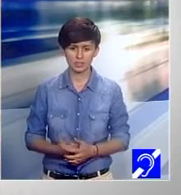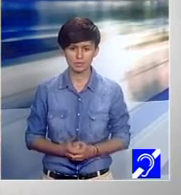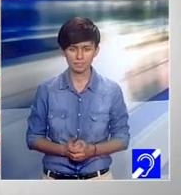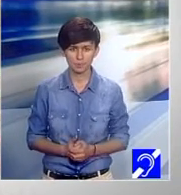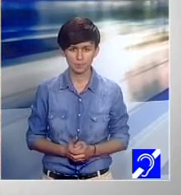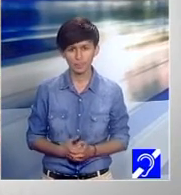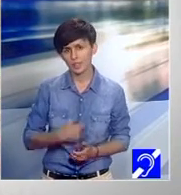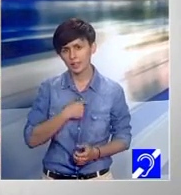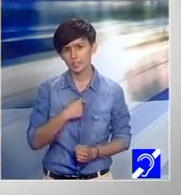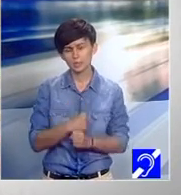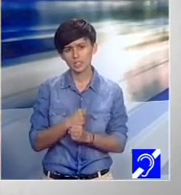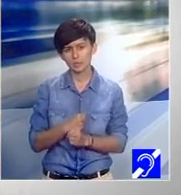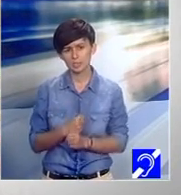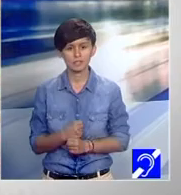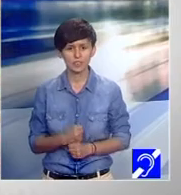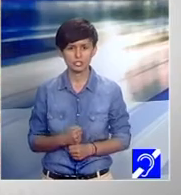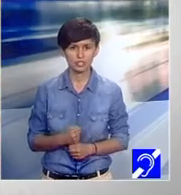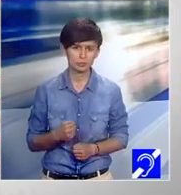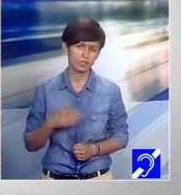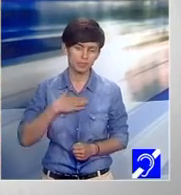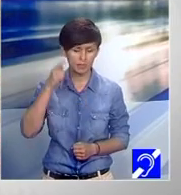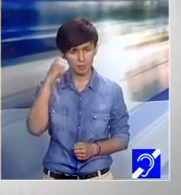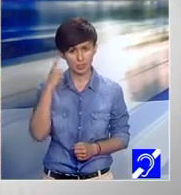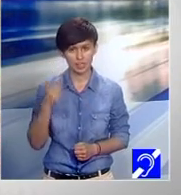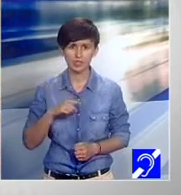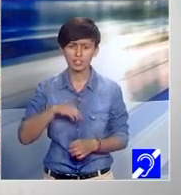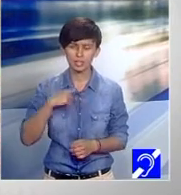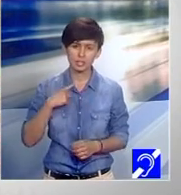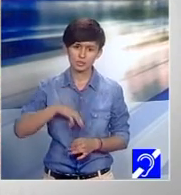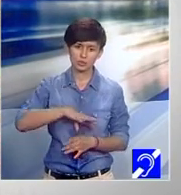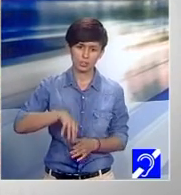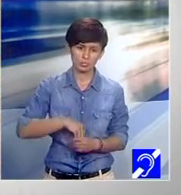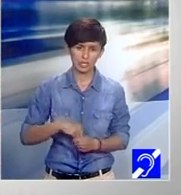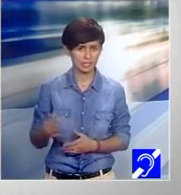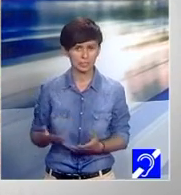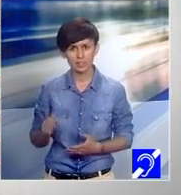putem să facem doar supoziții. Sunt părinți care